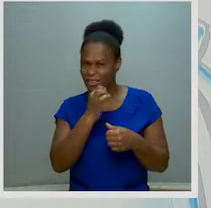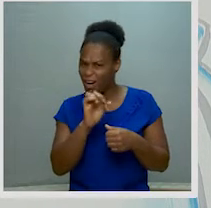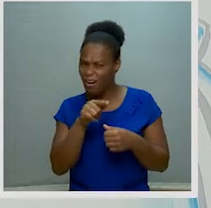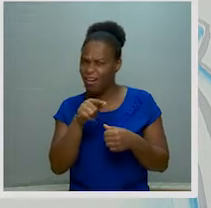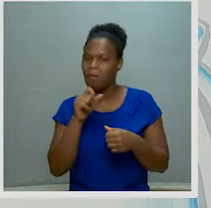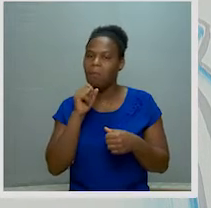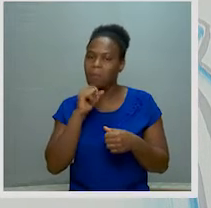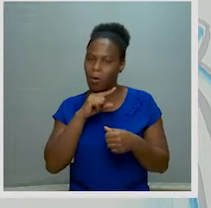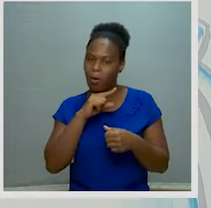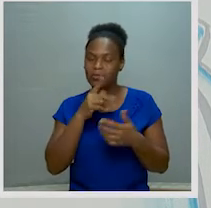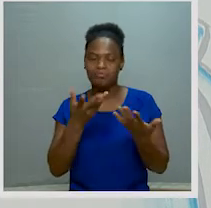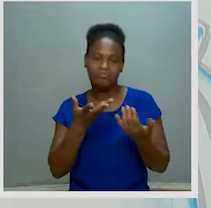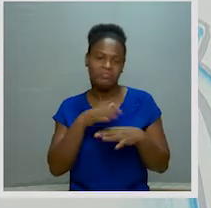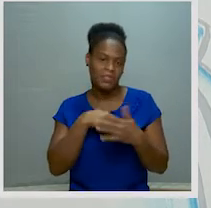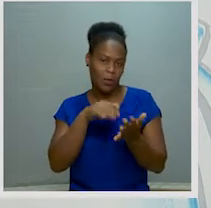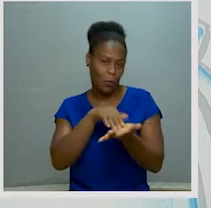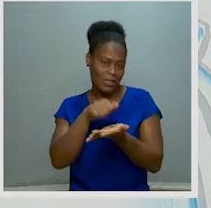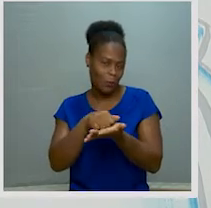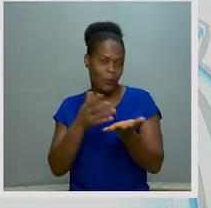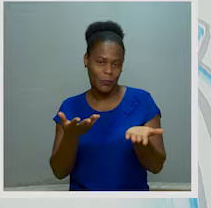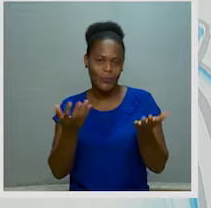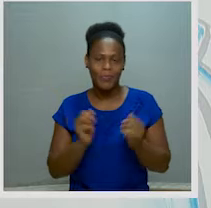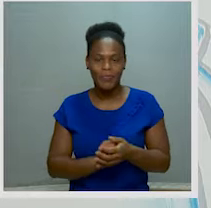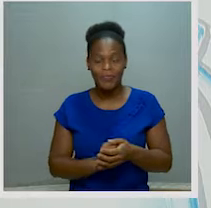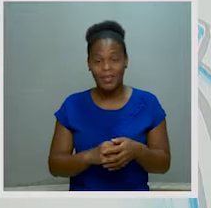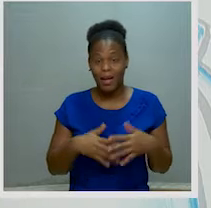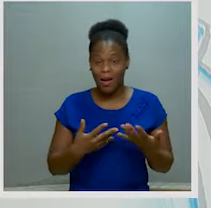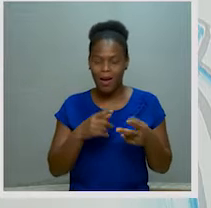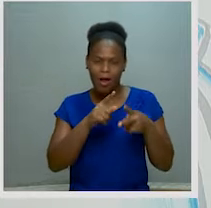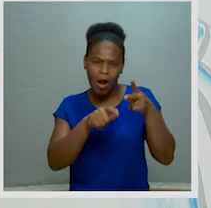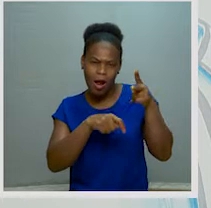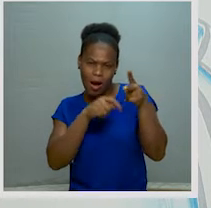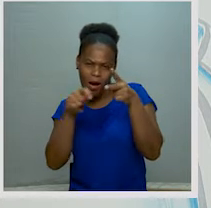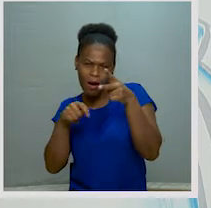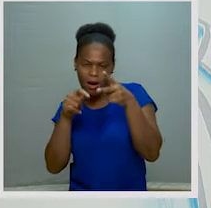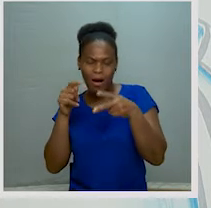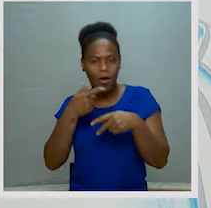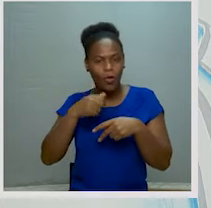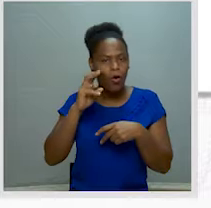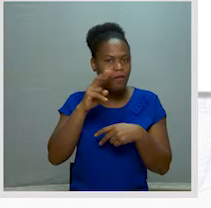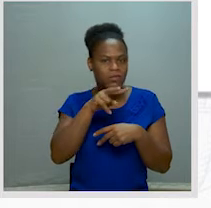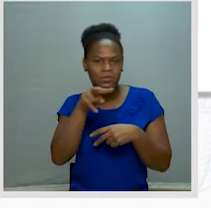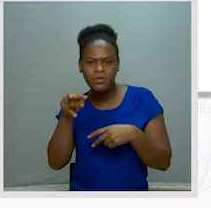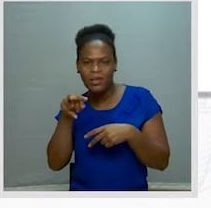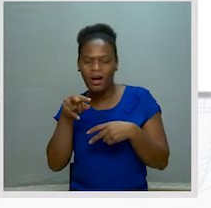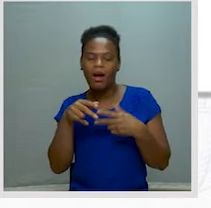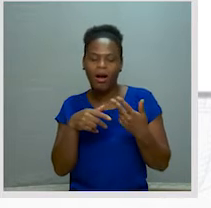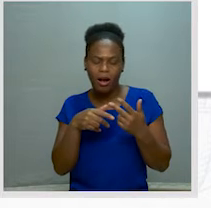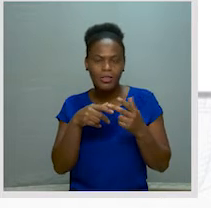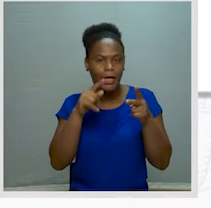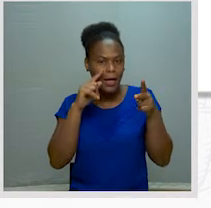sinon vous pouvez faire la correction. Donc, dans le reportage, on voit